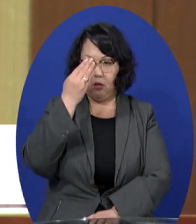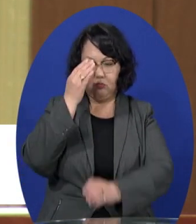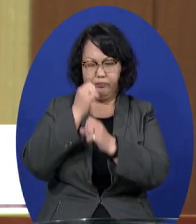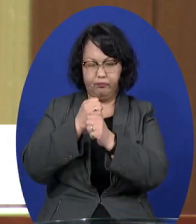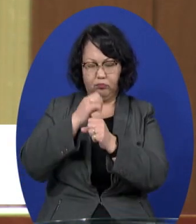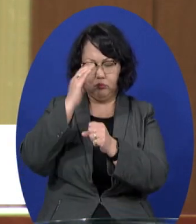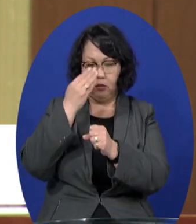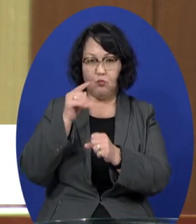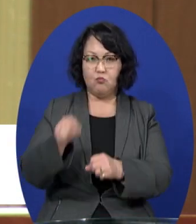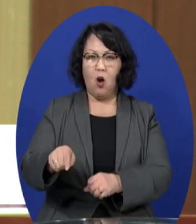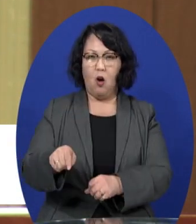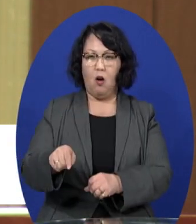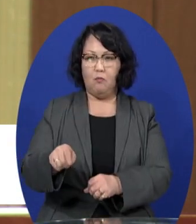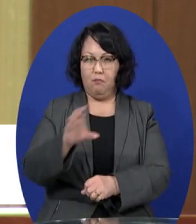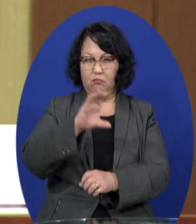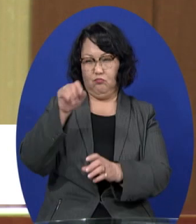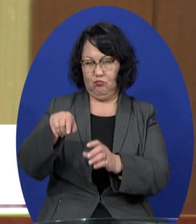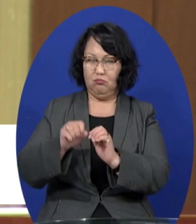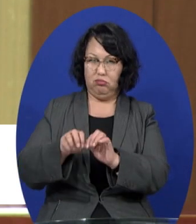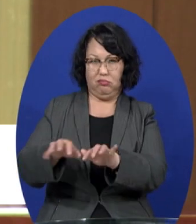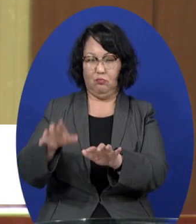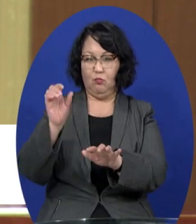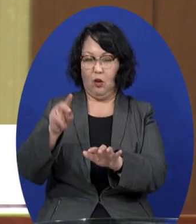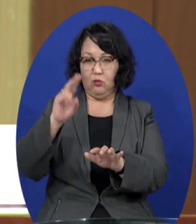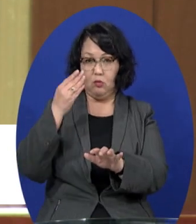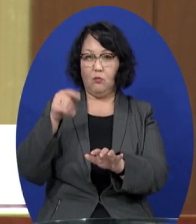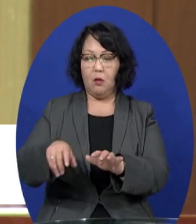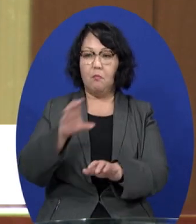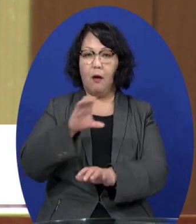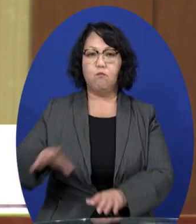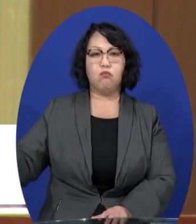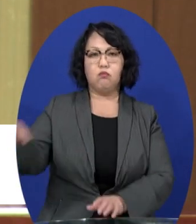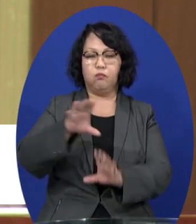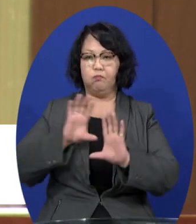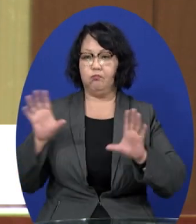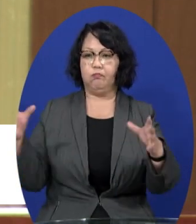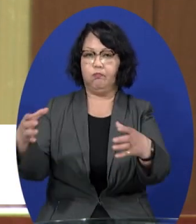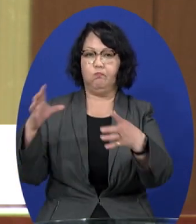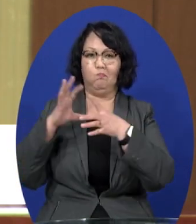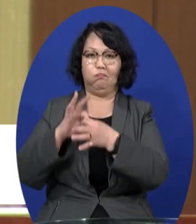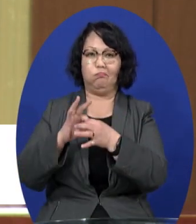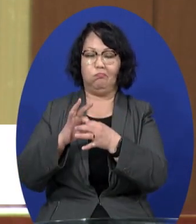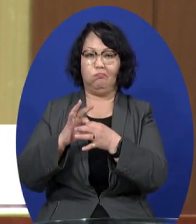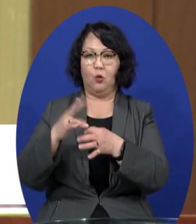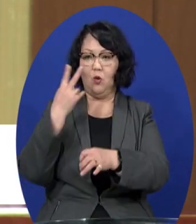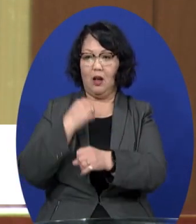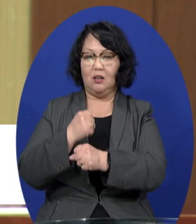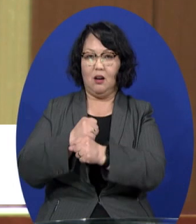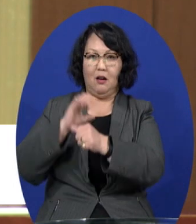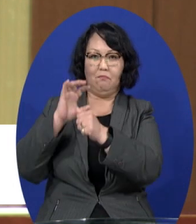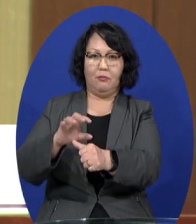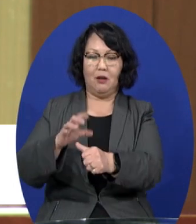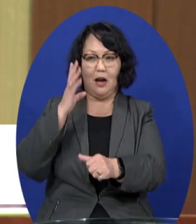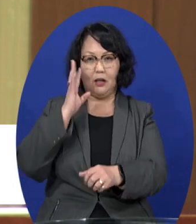одоо бодит нөхцөл байдал одоо тогтоогдоод ирэх юм бол тухайн байгууллагыг бүхэлд нь болон хэсэгчлэн одоо үйл ажиллагааг нь хааж арга хэмжээ авах ийм